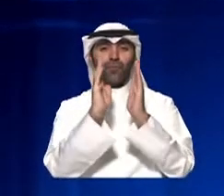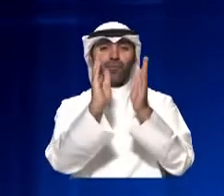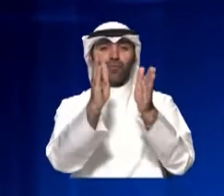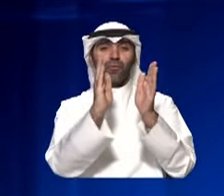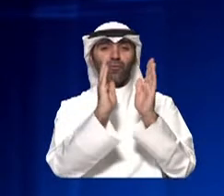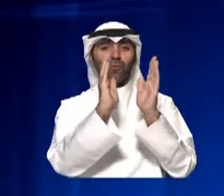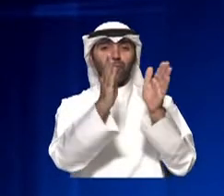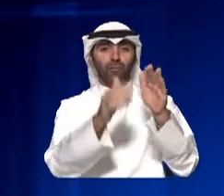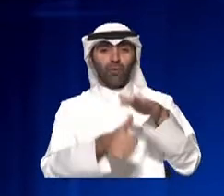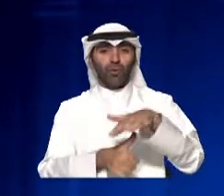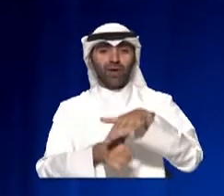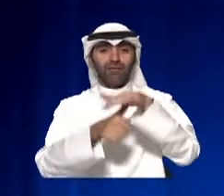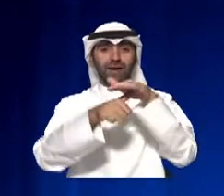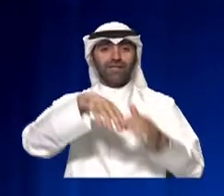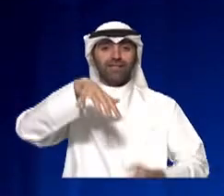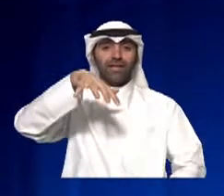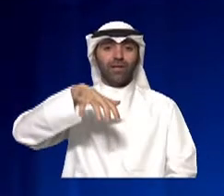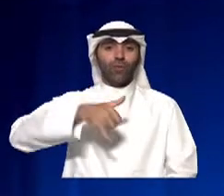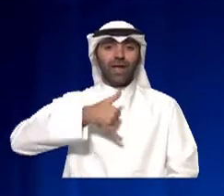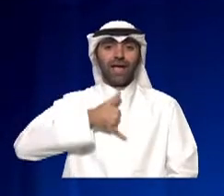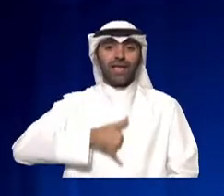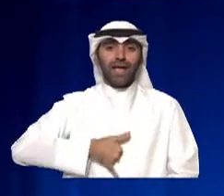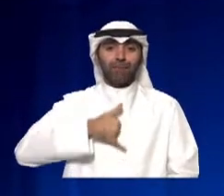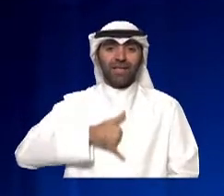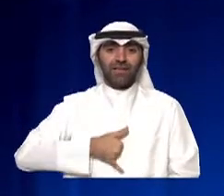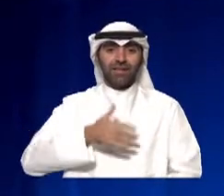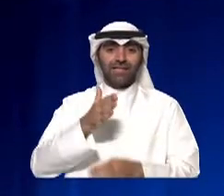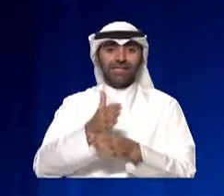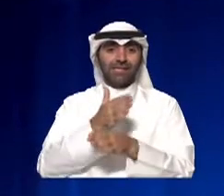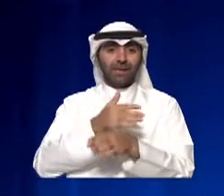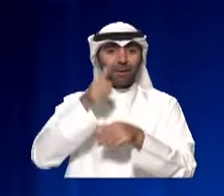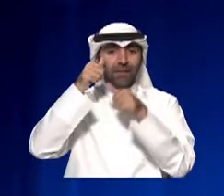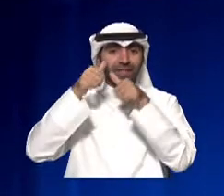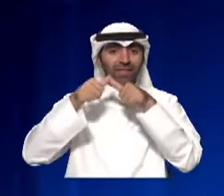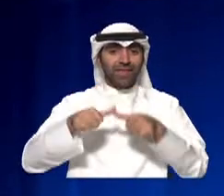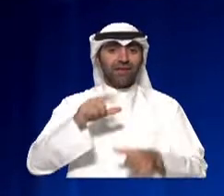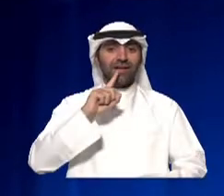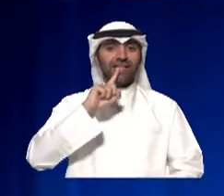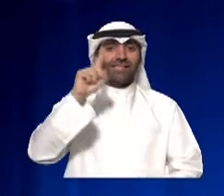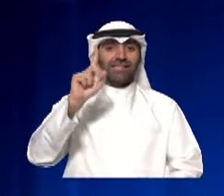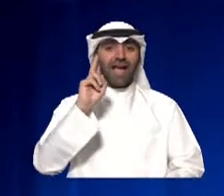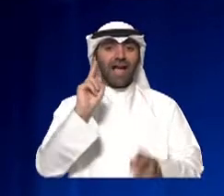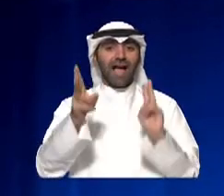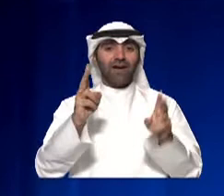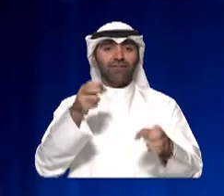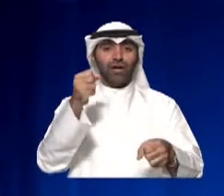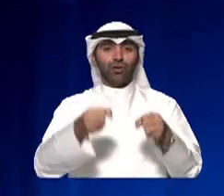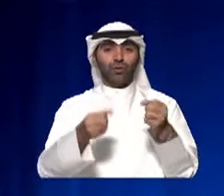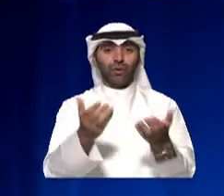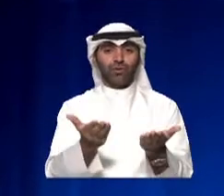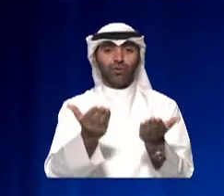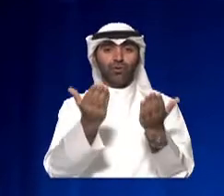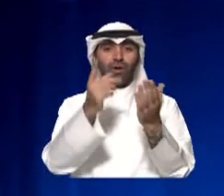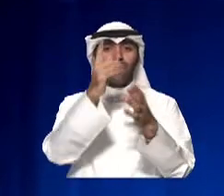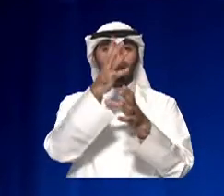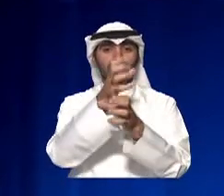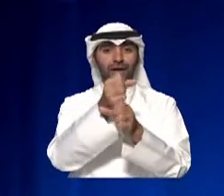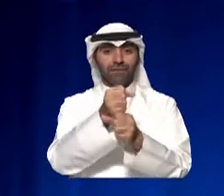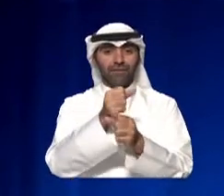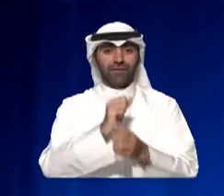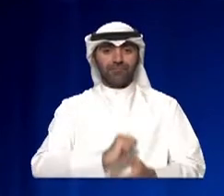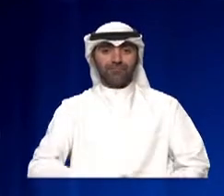اليمنية الشقيقة. ضمنها سموه خالص تهنئة بمناسبة العيد الوطني لبلاده، راجيا لفخامته دوام الصحة